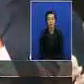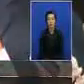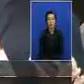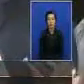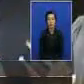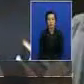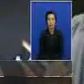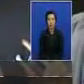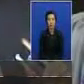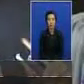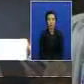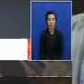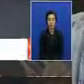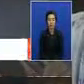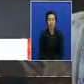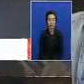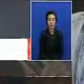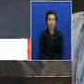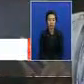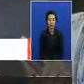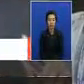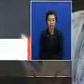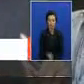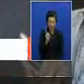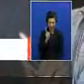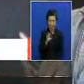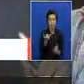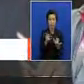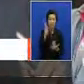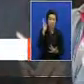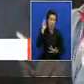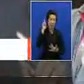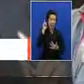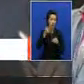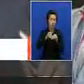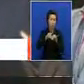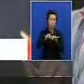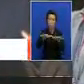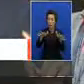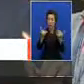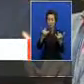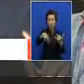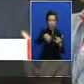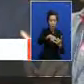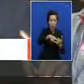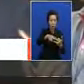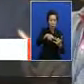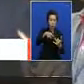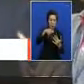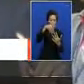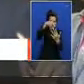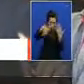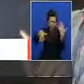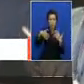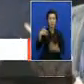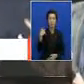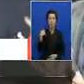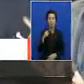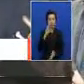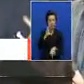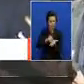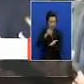เรื่องการทำงานแล้วก็หลายเรื่องที่มันเป็นข่าวในวันนี้เนี่ยก็ไม่ตรงกับข้อเท็จจริ